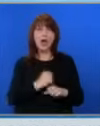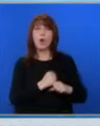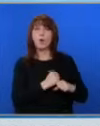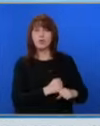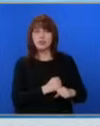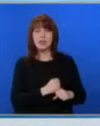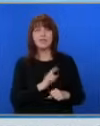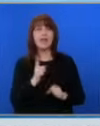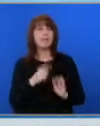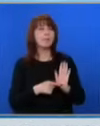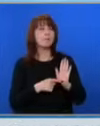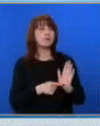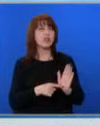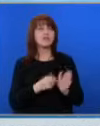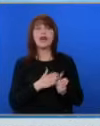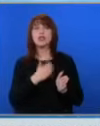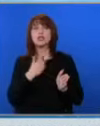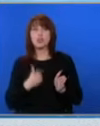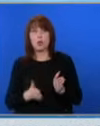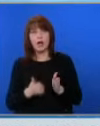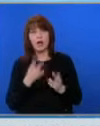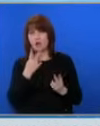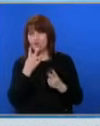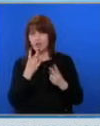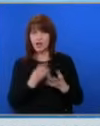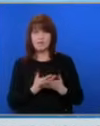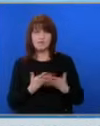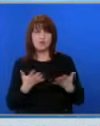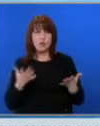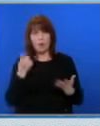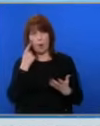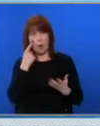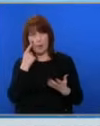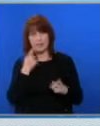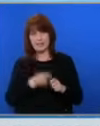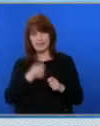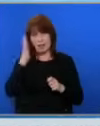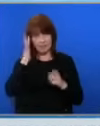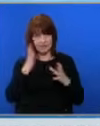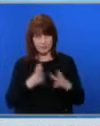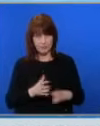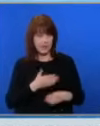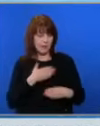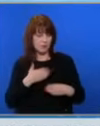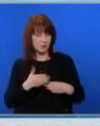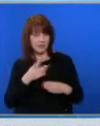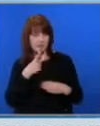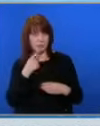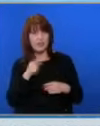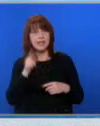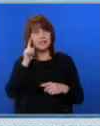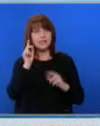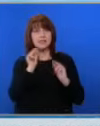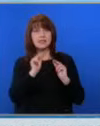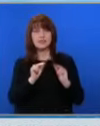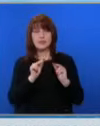Конституцията обаче не посочва срок за това. И видяхме, че при многобройните опити за съставяне на правителство през последните години, тези консултации